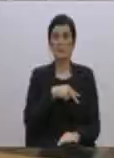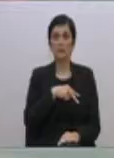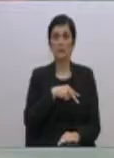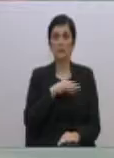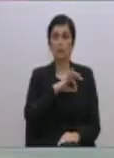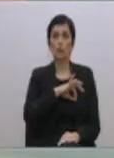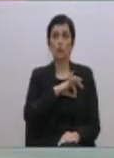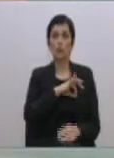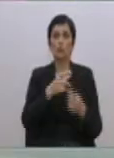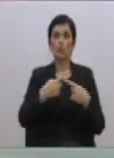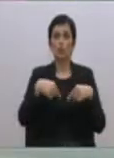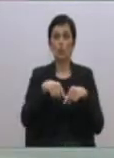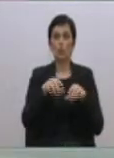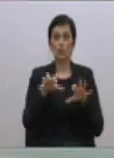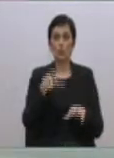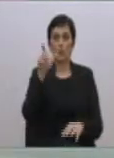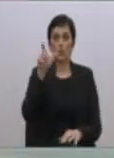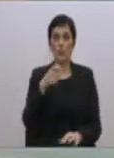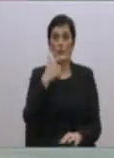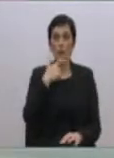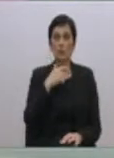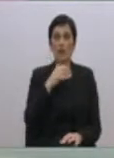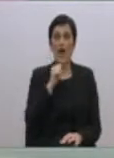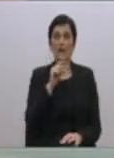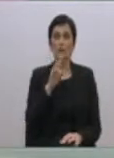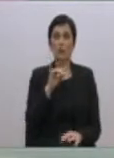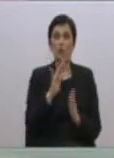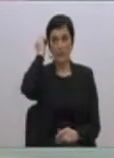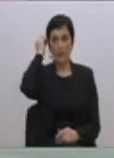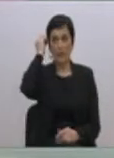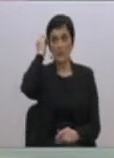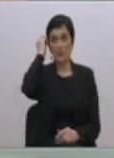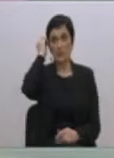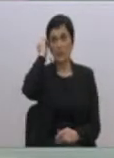იურიდიული კომიტეტის თავმჯდომარეს ბატონ ანდრია ხანაშვილს თხო ტრიბუნასთან.